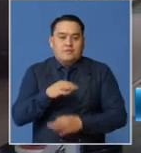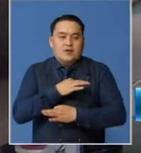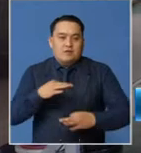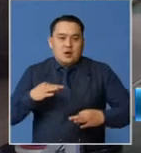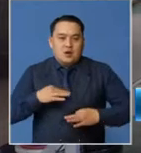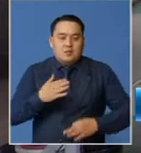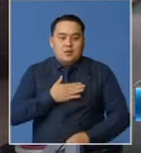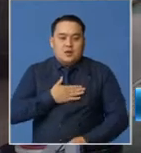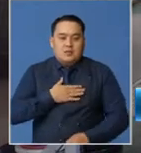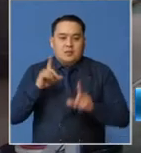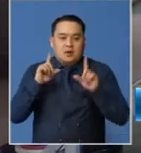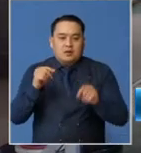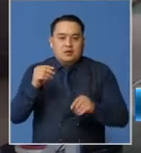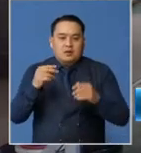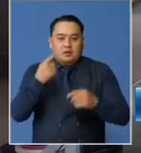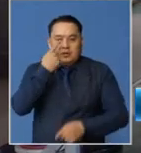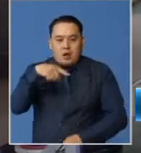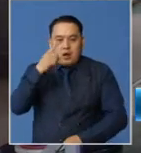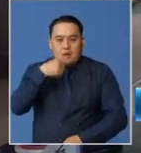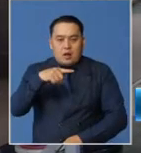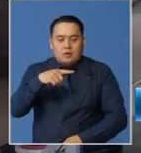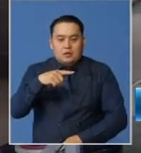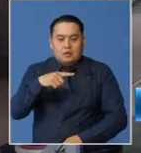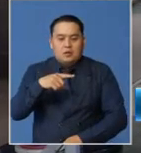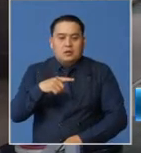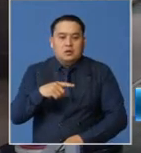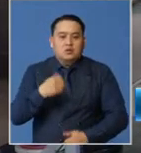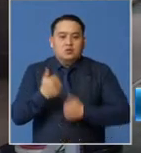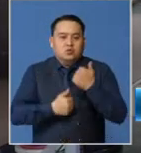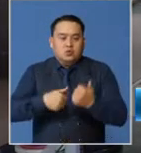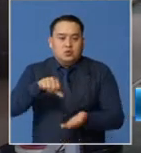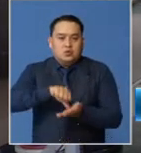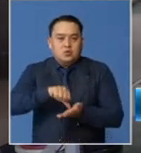мы съездили в Таиланд, там был лицензионный турнир,